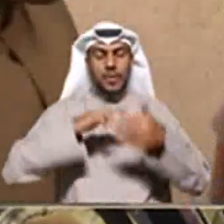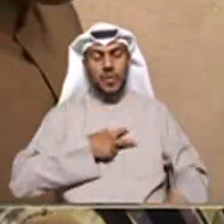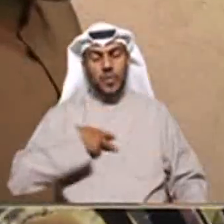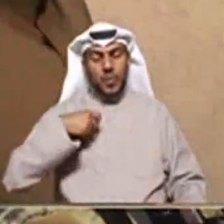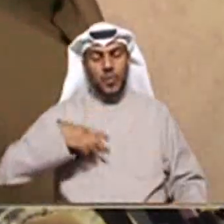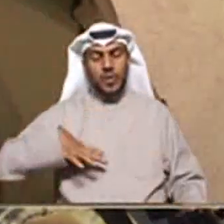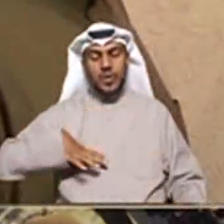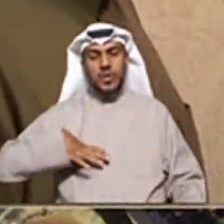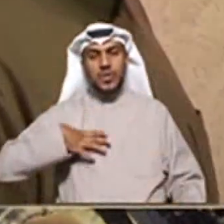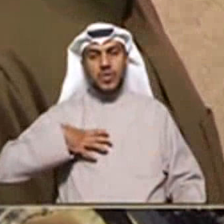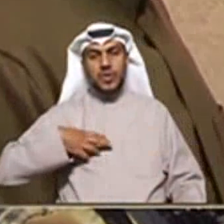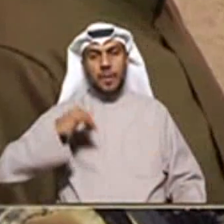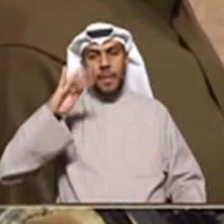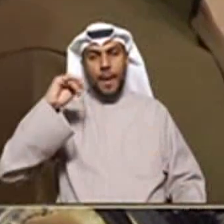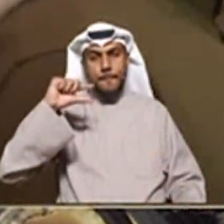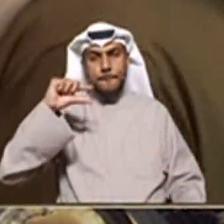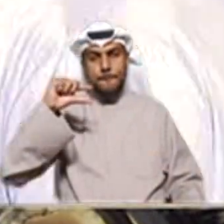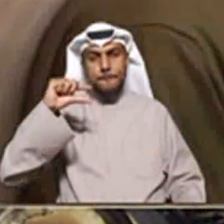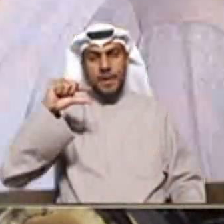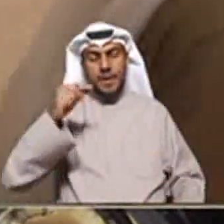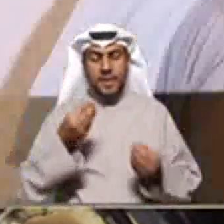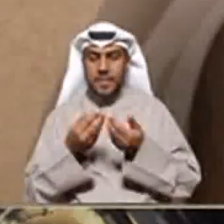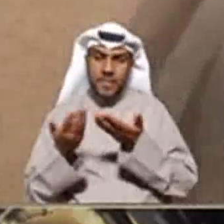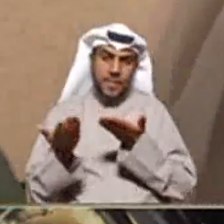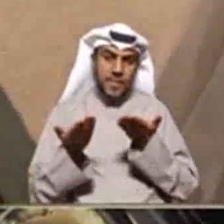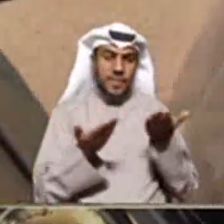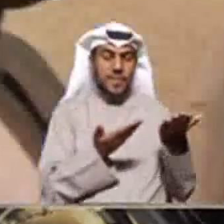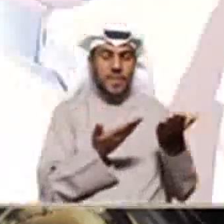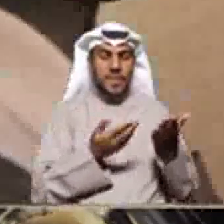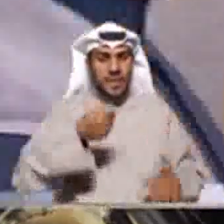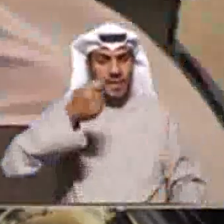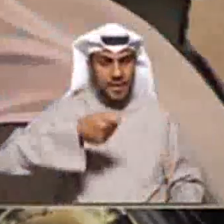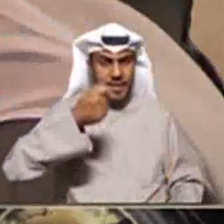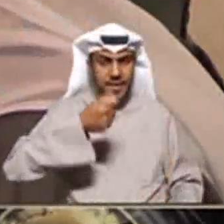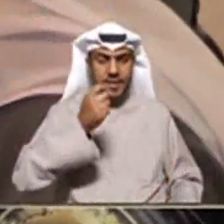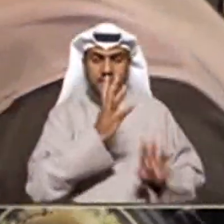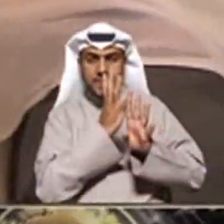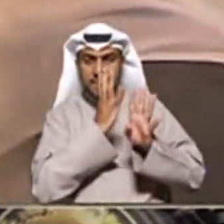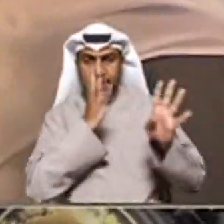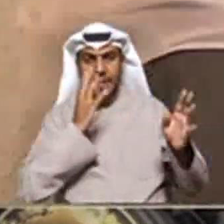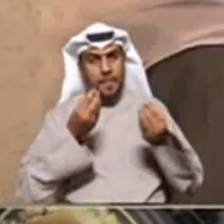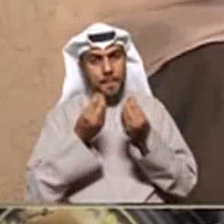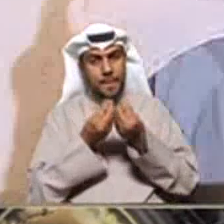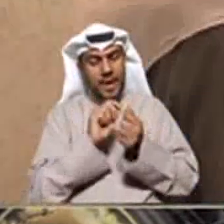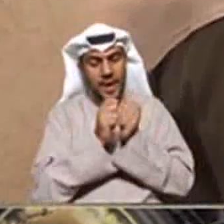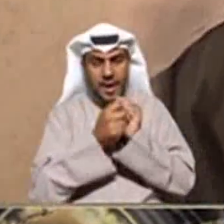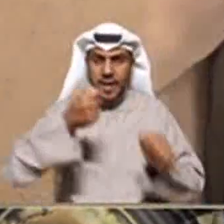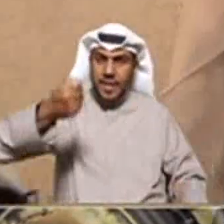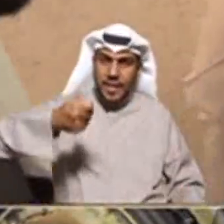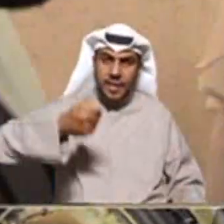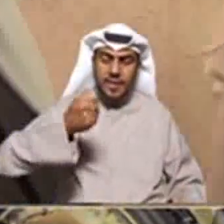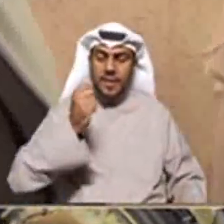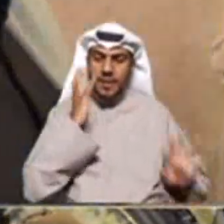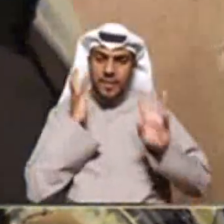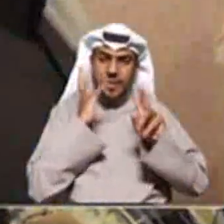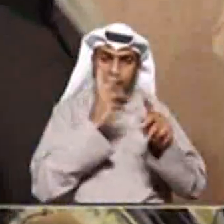الديوان الأميري الشيخ محمد عبد الله المبارك الصباح في حضور المهرجان. هذا وقد كان في استقبال ممثل سموه